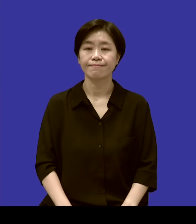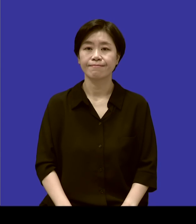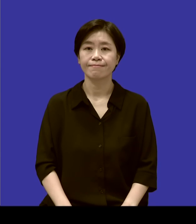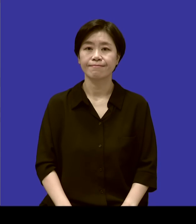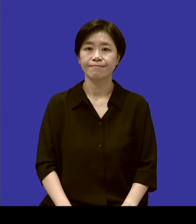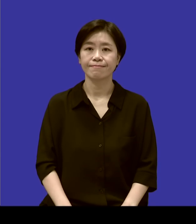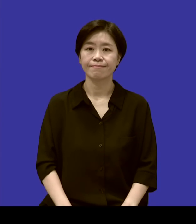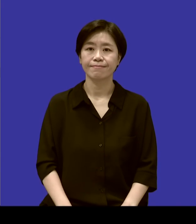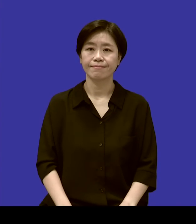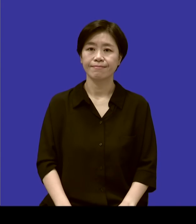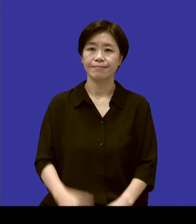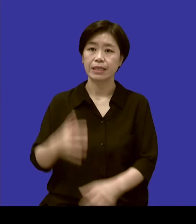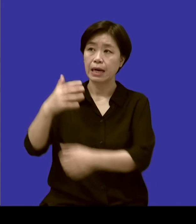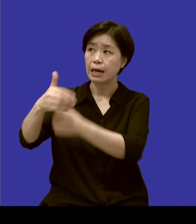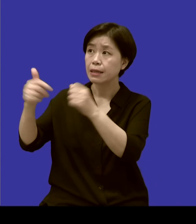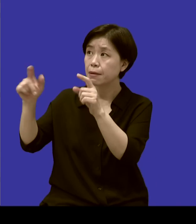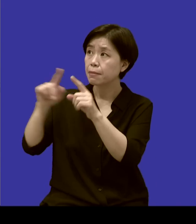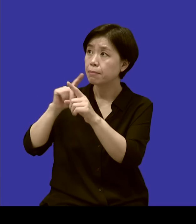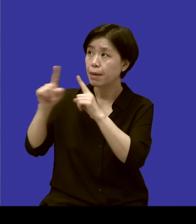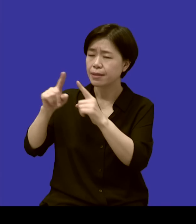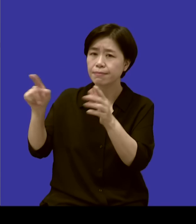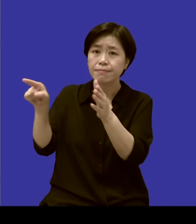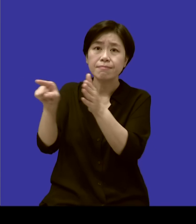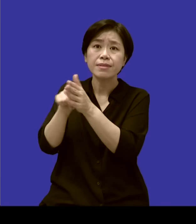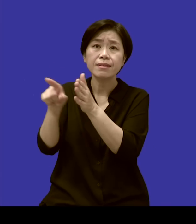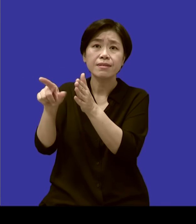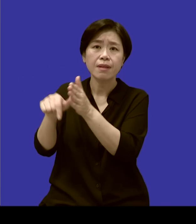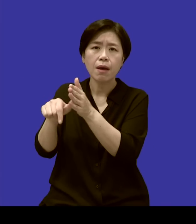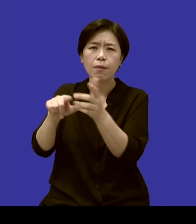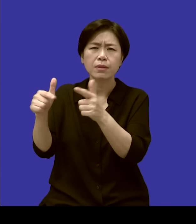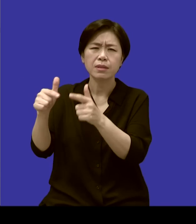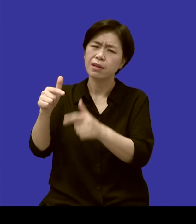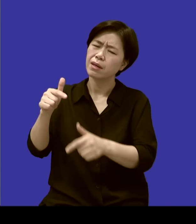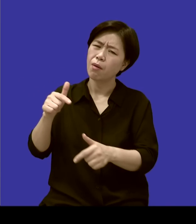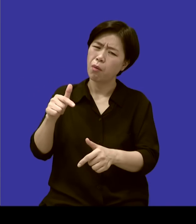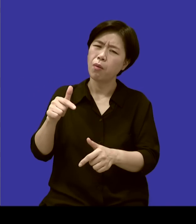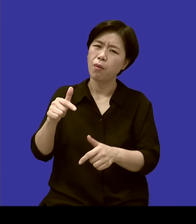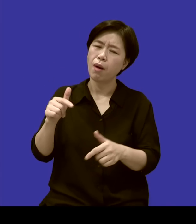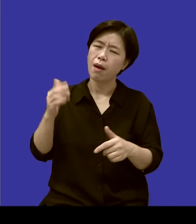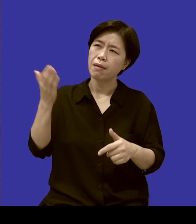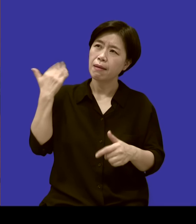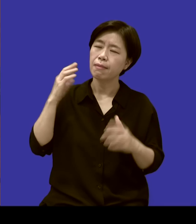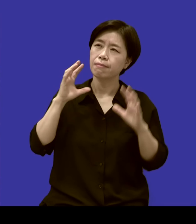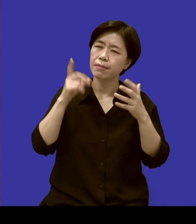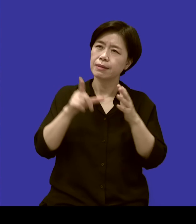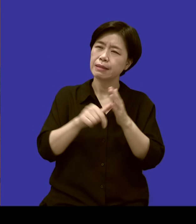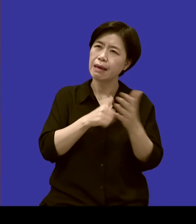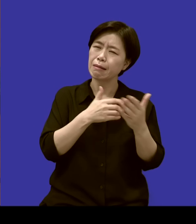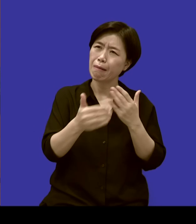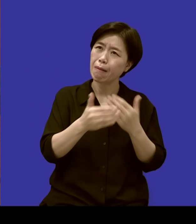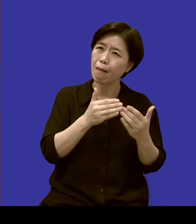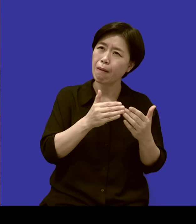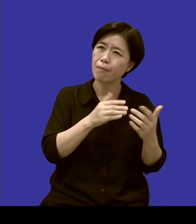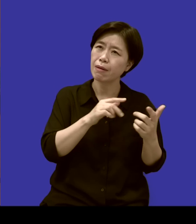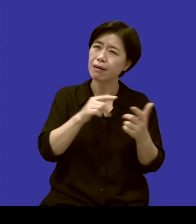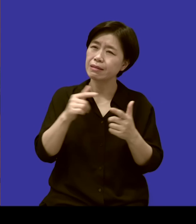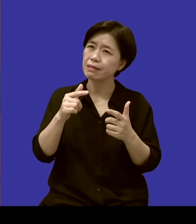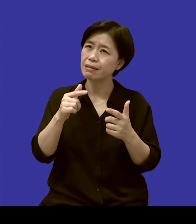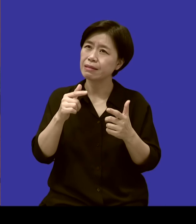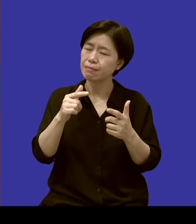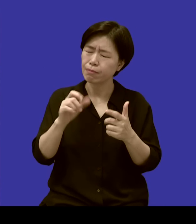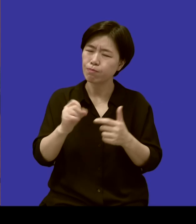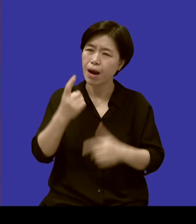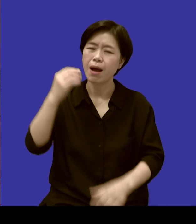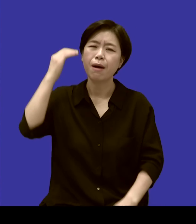하나님을 믿는 거에 대한 장애 그런 것들이 겹쳐지기도 했었죠. 그래서 그러니까 아버지께 더 칭찬받고 싶고 사랑받고